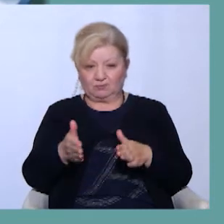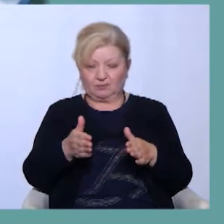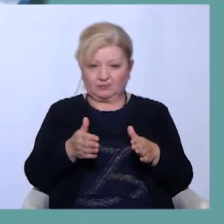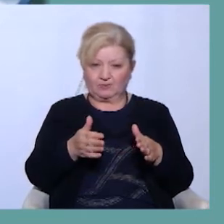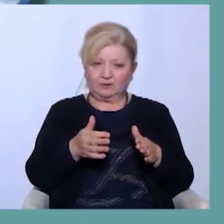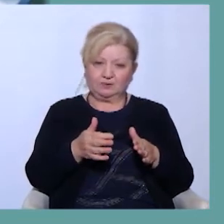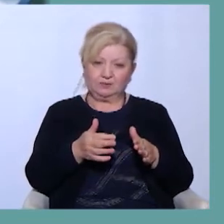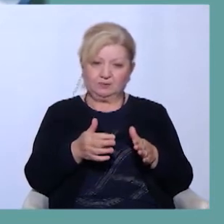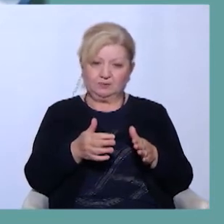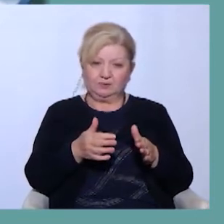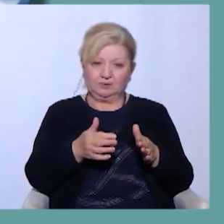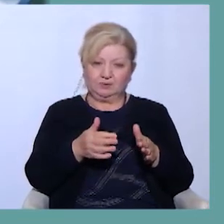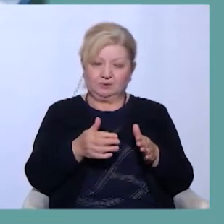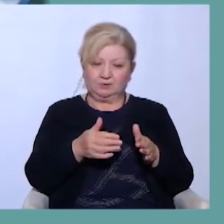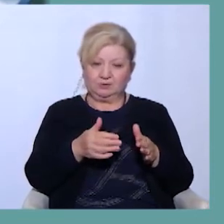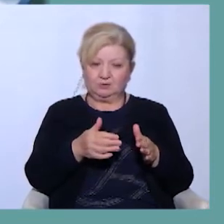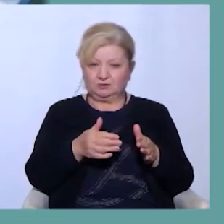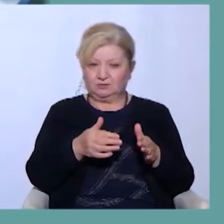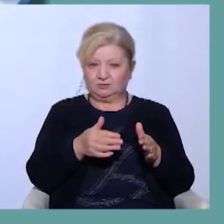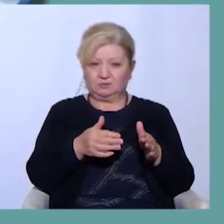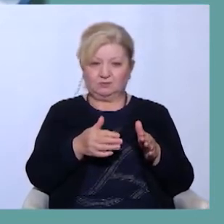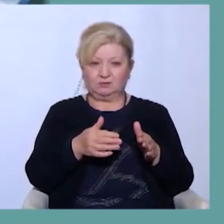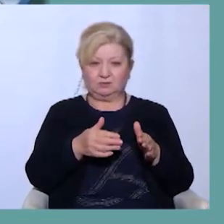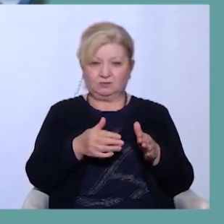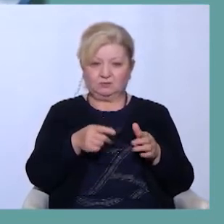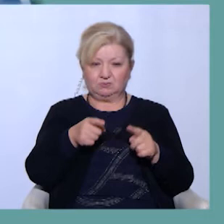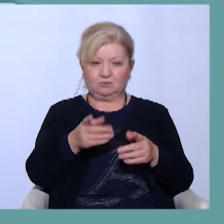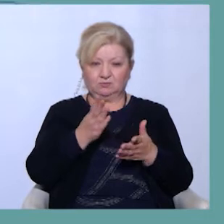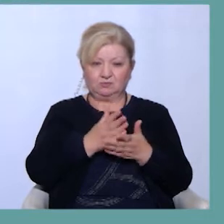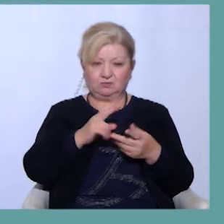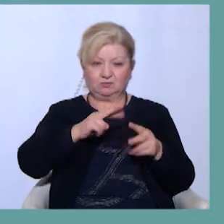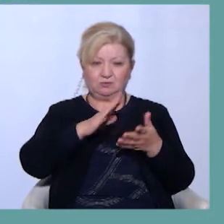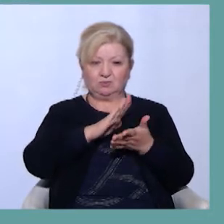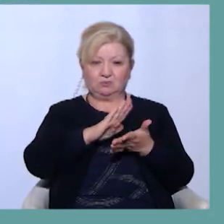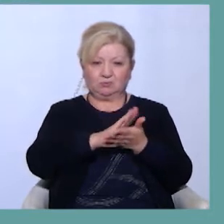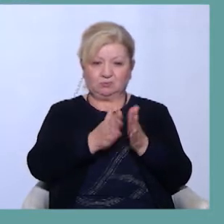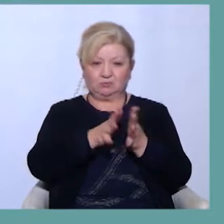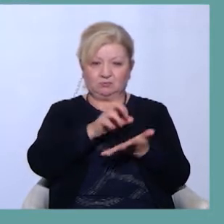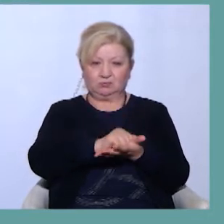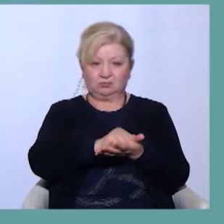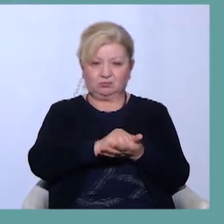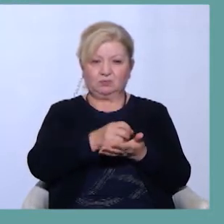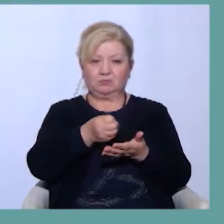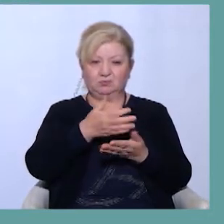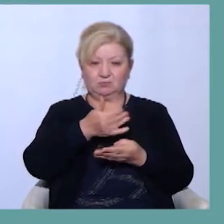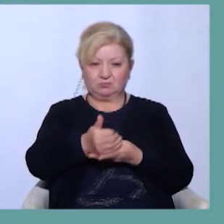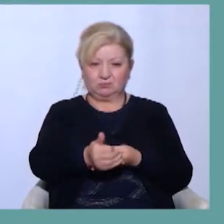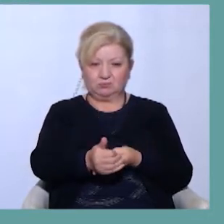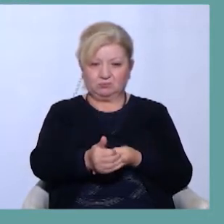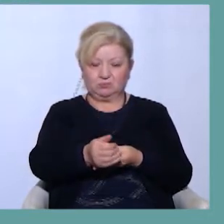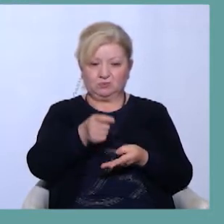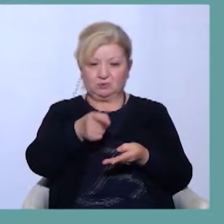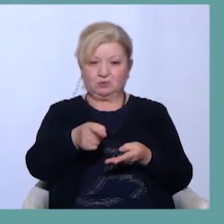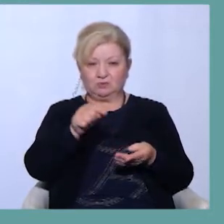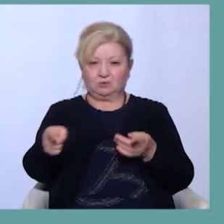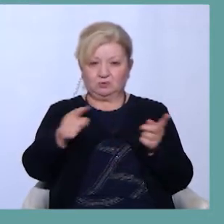ეს გადმოადგილდა აქ. ხო? ასეთი მდგომარეობა დაიკავა. შემდეგ